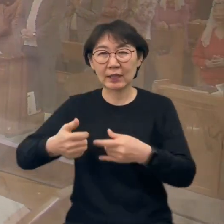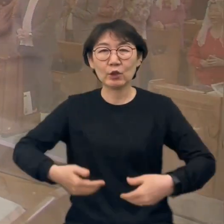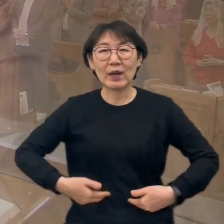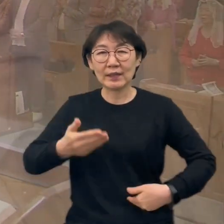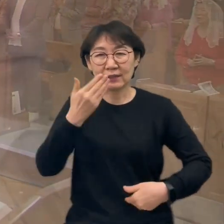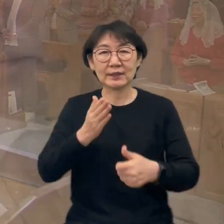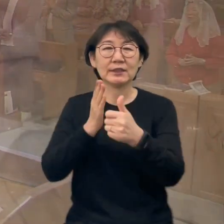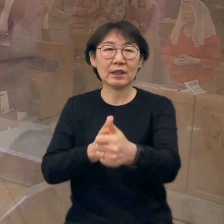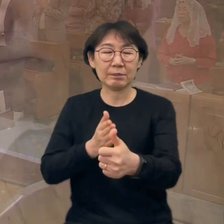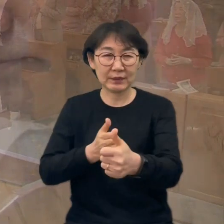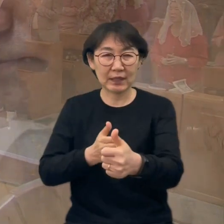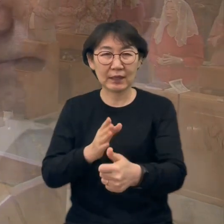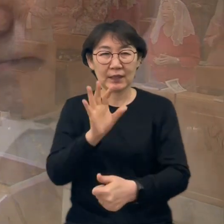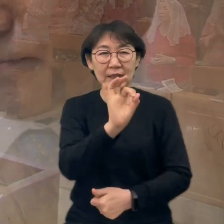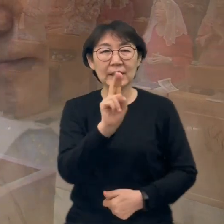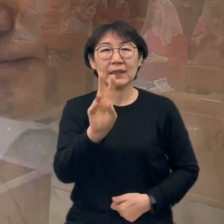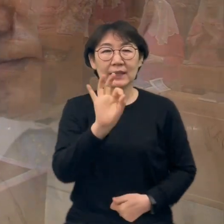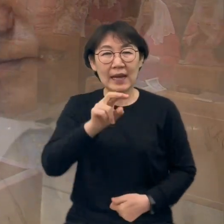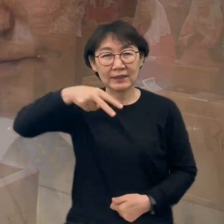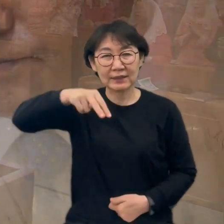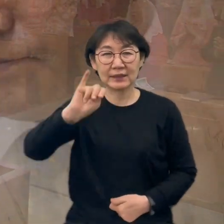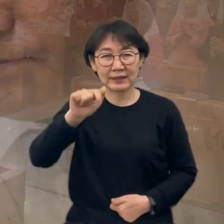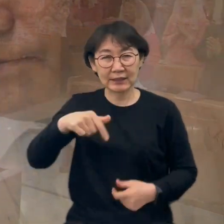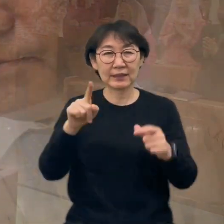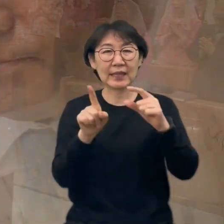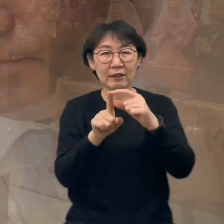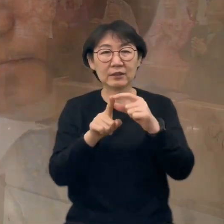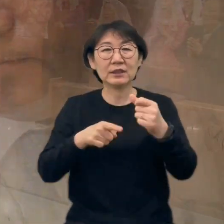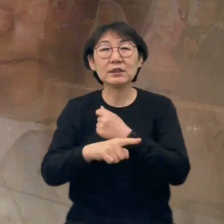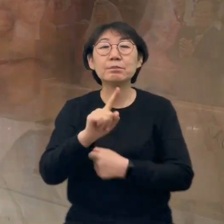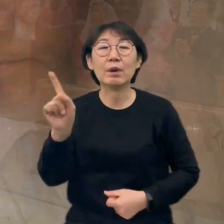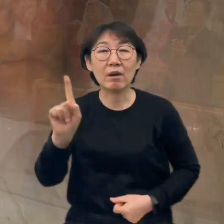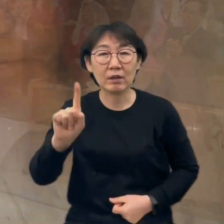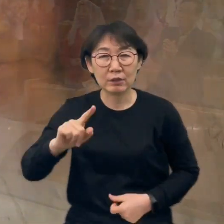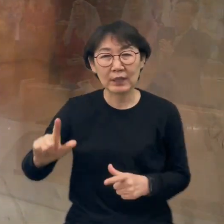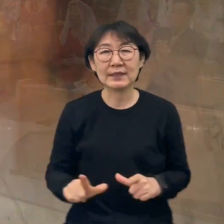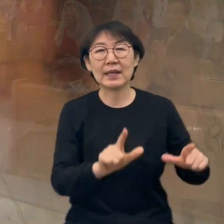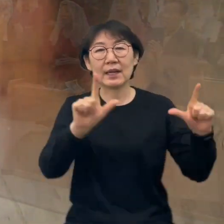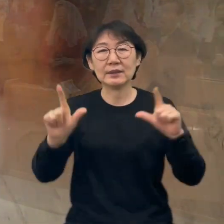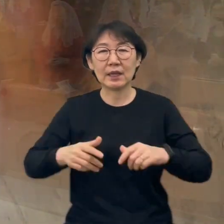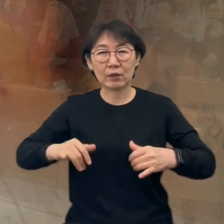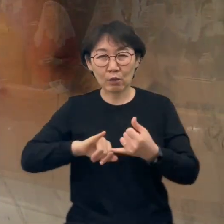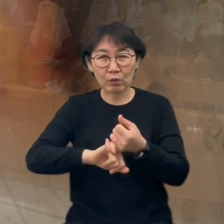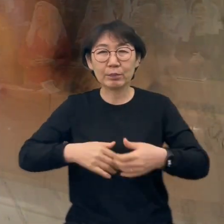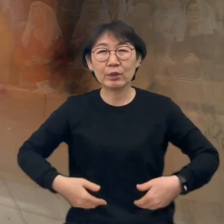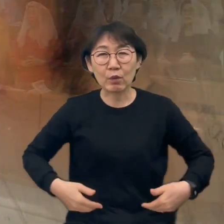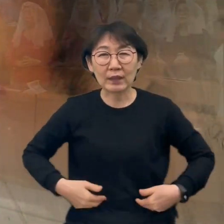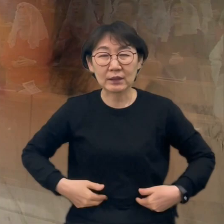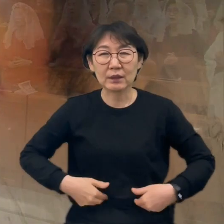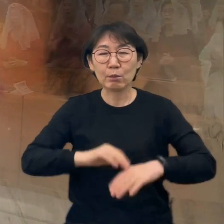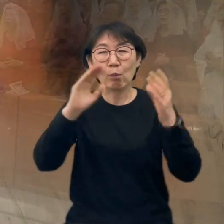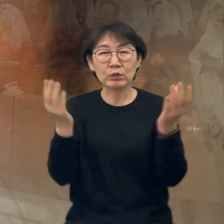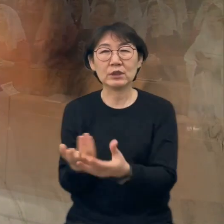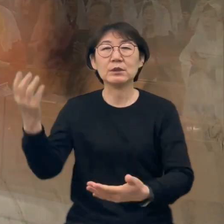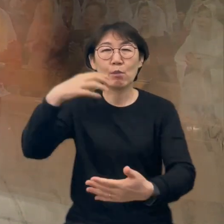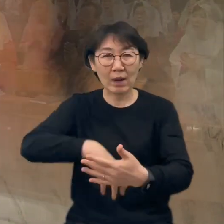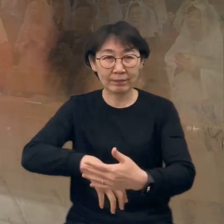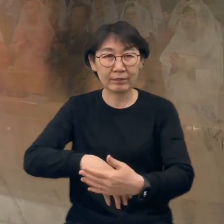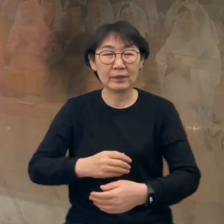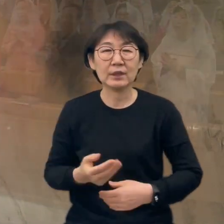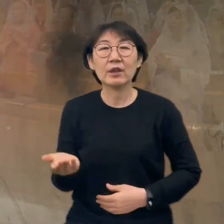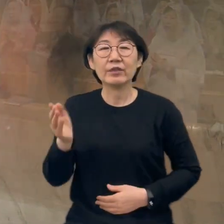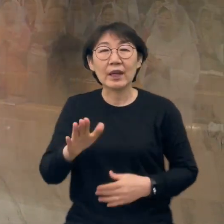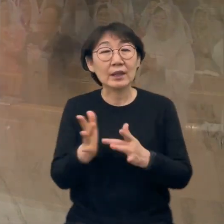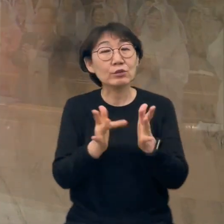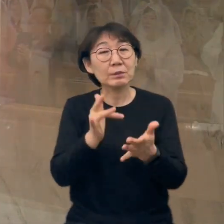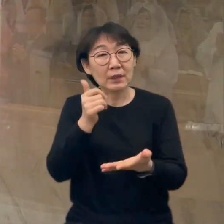우리는 하느님 아버지께 일용할 양식을 청합니다. 양식이라는 말 안에는 우리가 살아가는 데 필요한 모든 것이